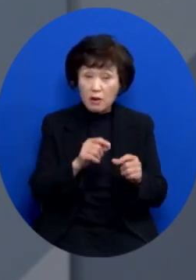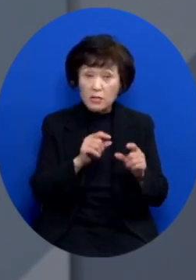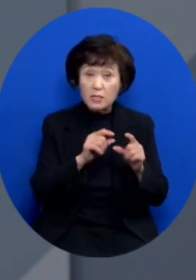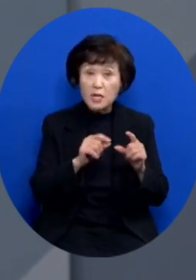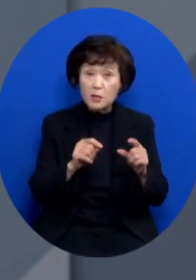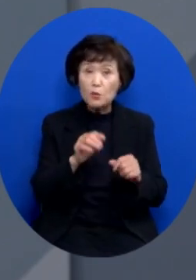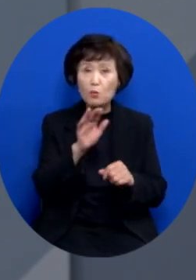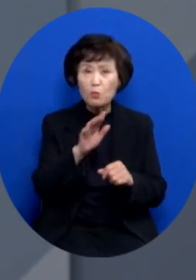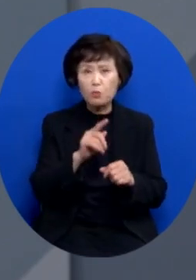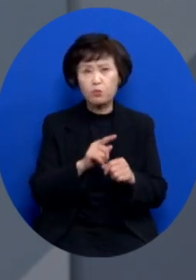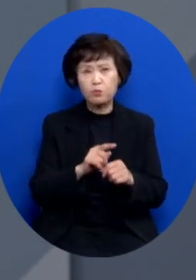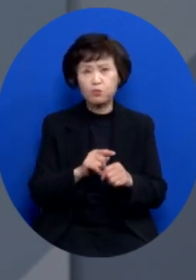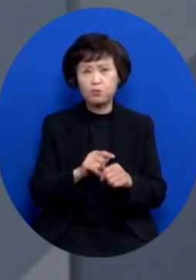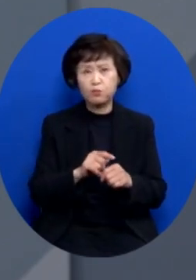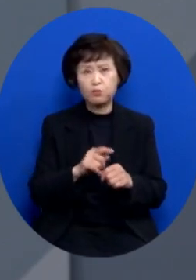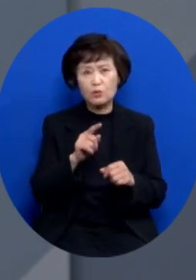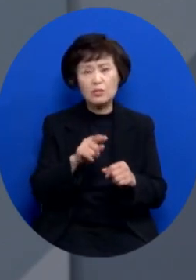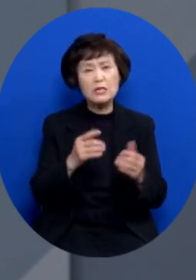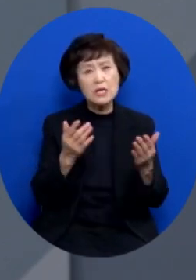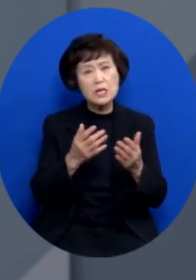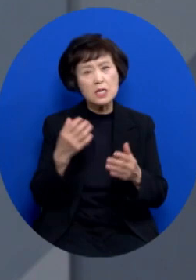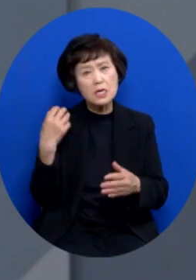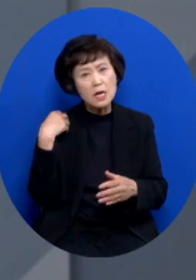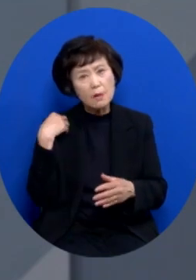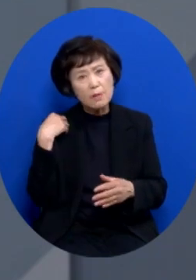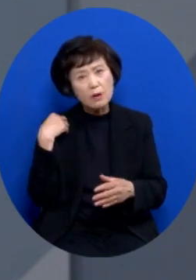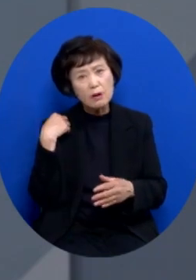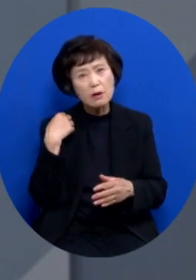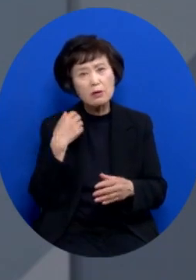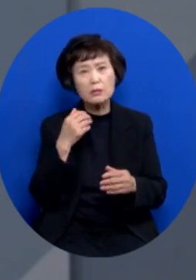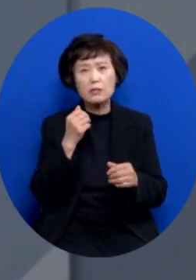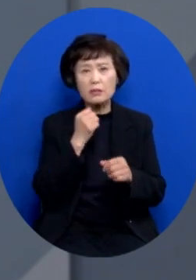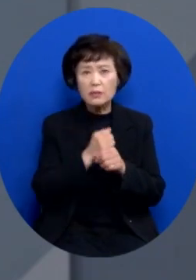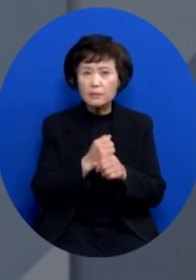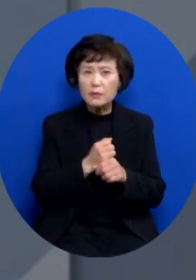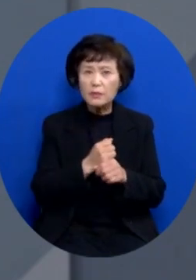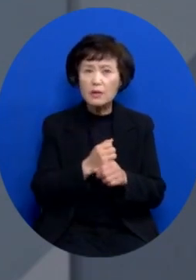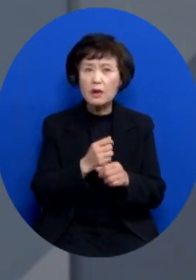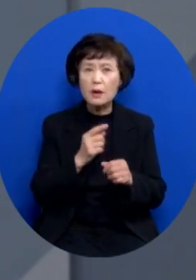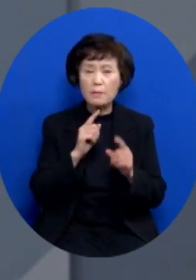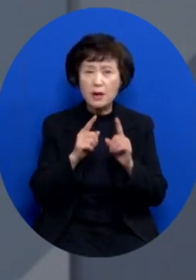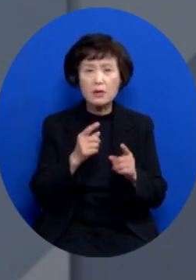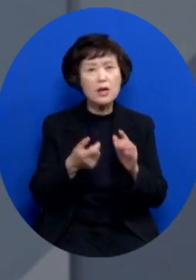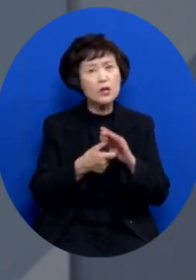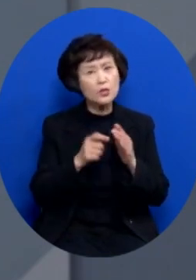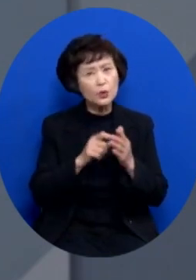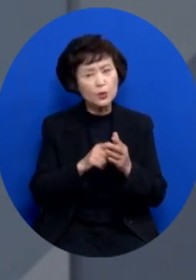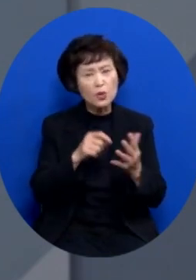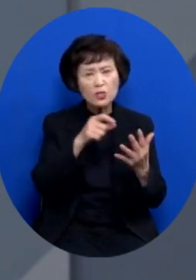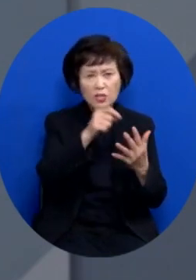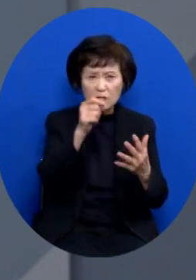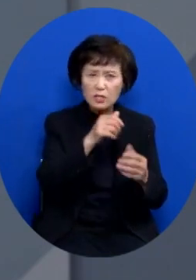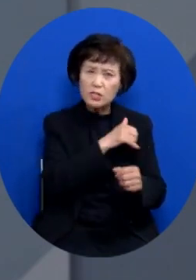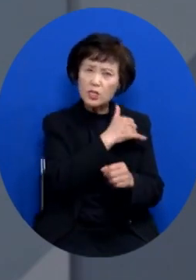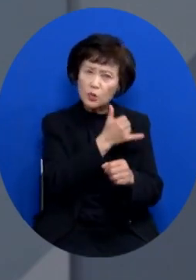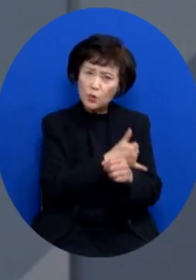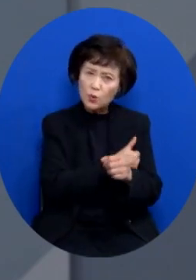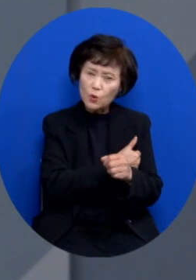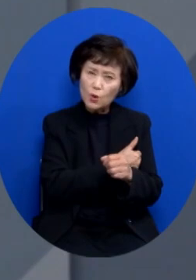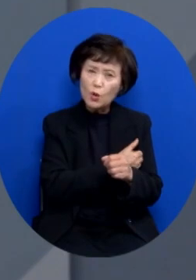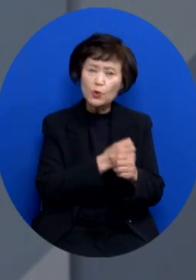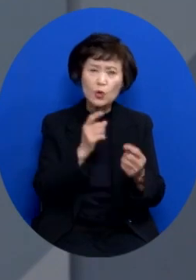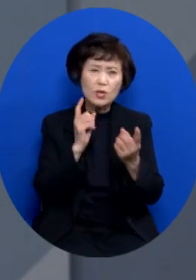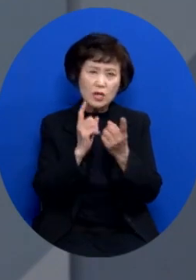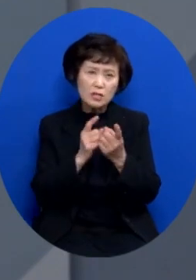이제 어쩌면 그 사명과 역할을 다했다 할 정도로 지금 특정 상황에 선택적 인권이라고 하기도 하고 뭐 저 같은 경우는 상대적